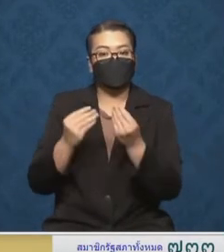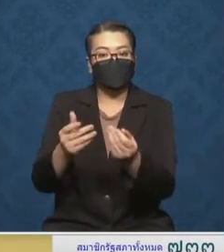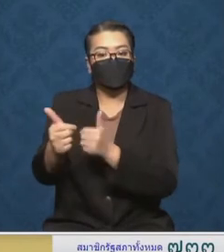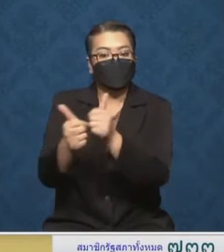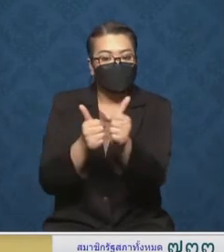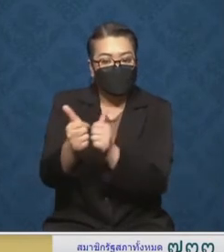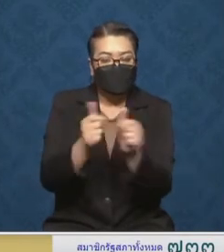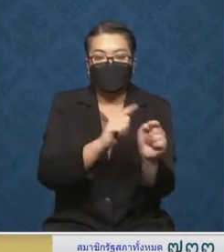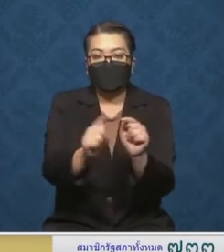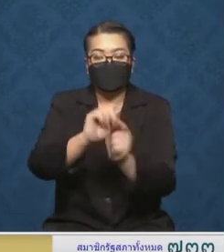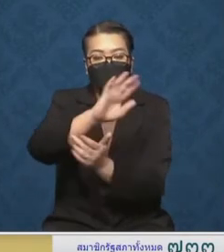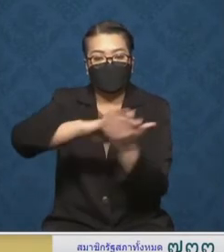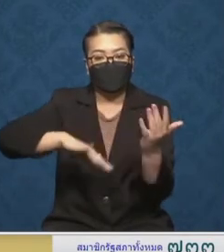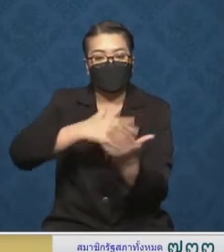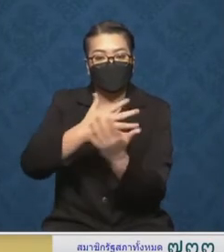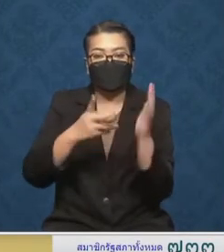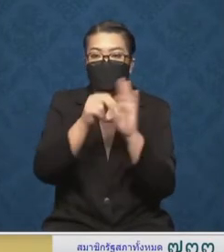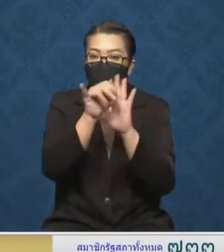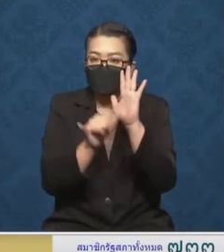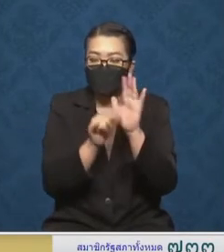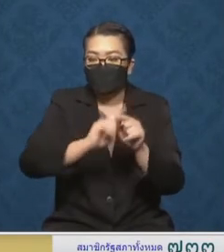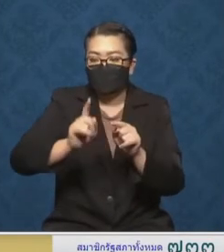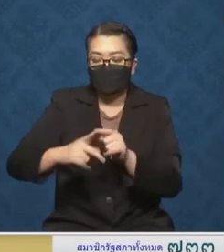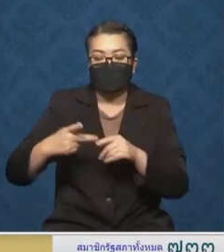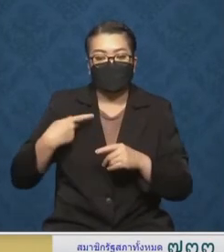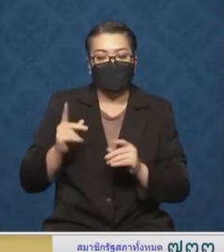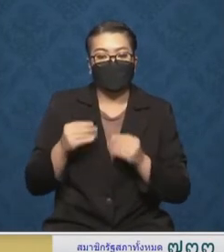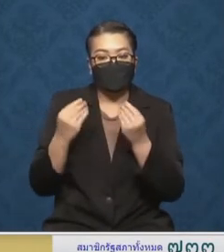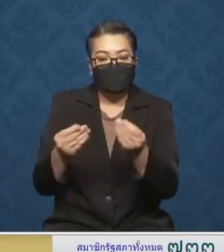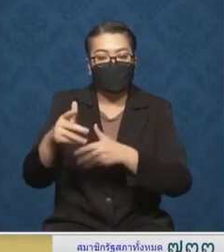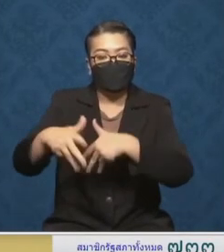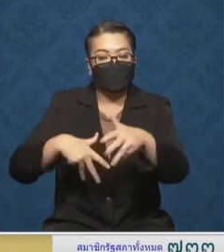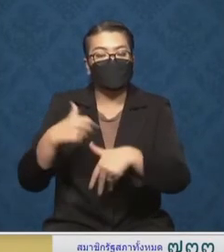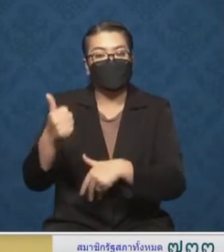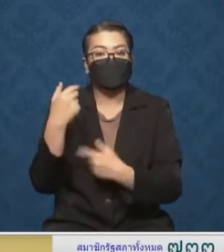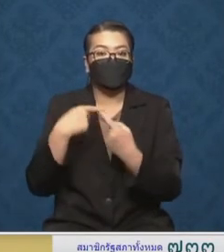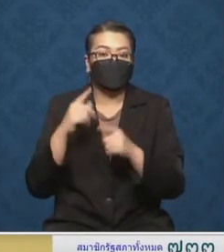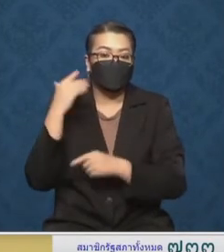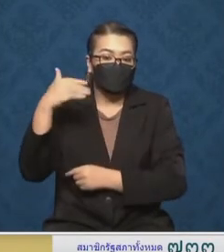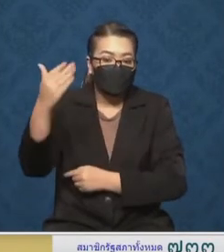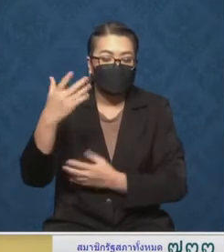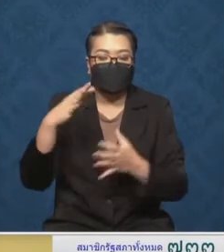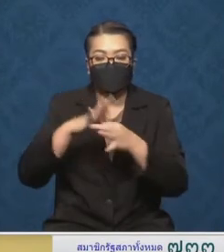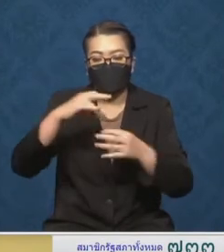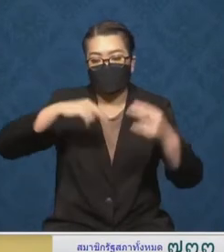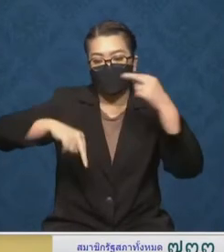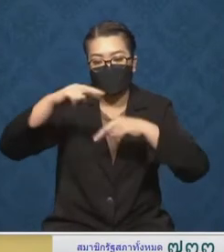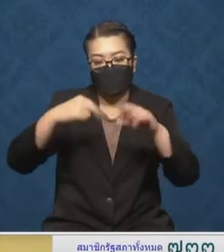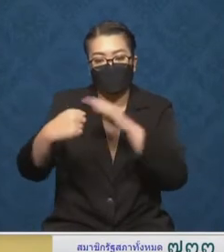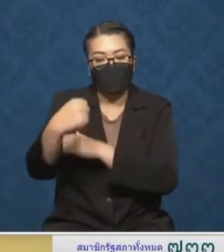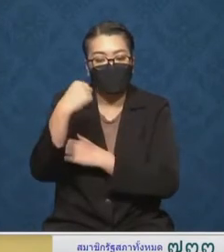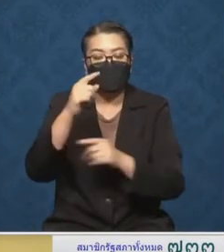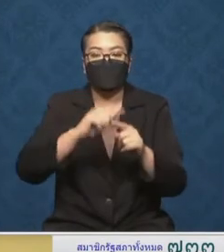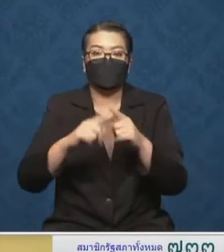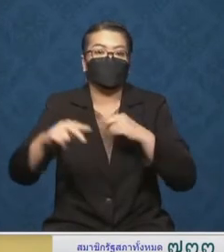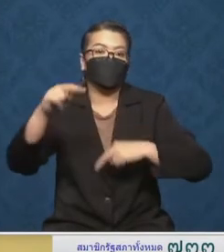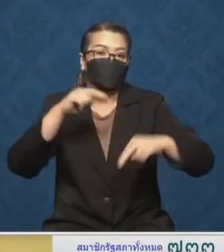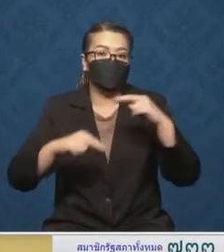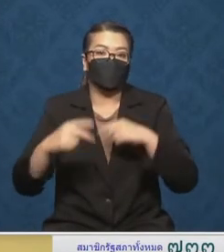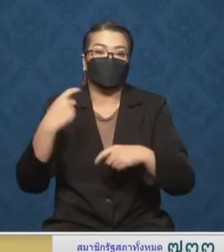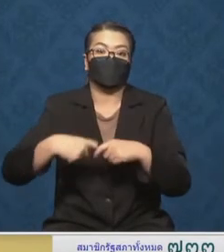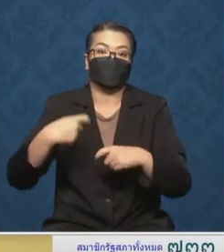เชิญในโยบายแต่ต่อมาก็เกิดข้อวิพากษ์วิจารณ์ในปัญหาเรื่องการตรวจสอบถ่วงดุลการใช้อำนาจแล้วก็การแทรก